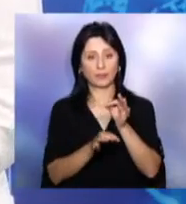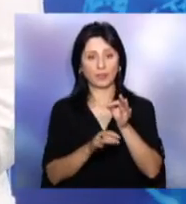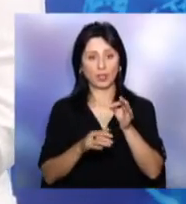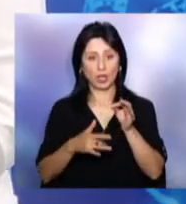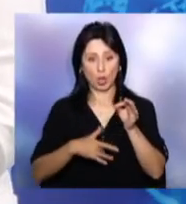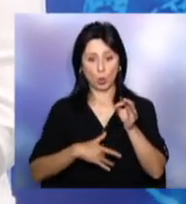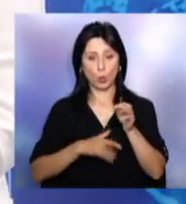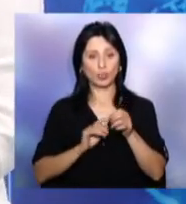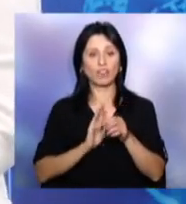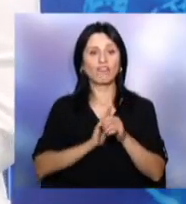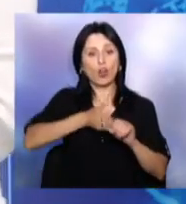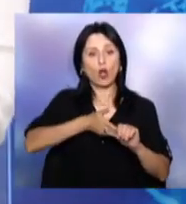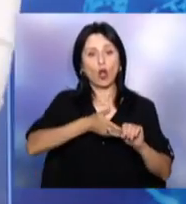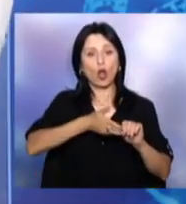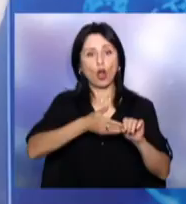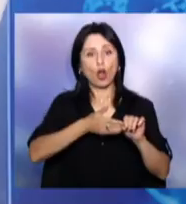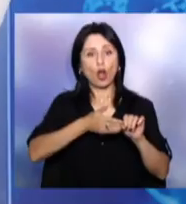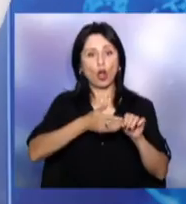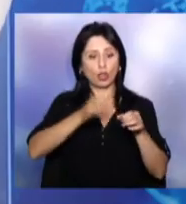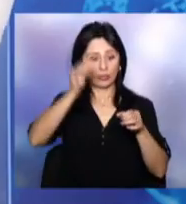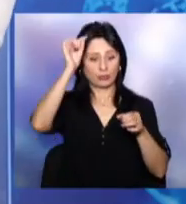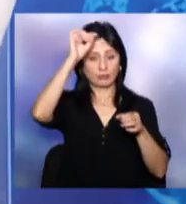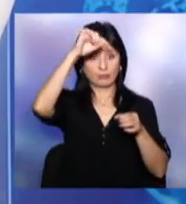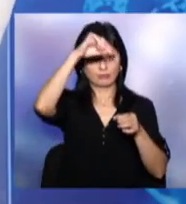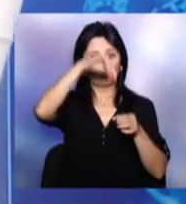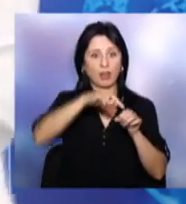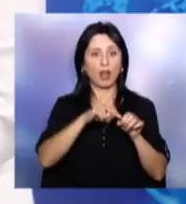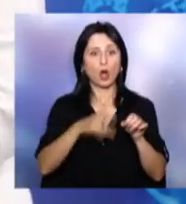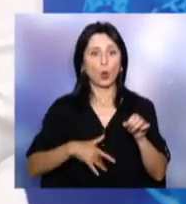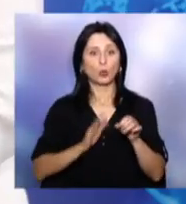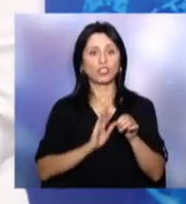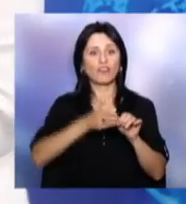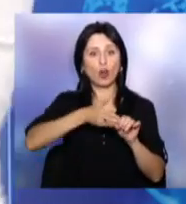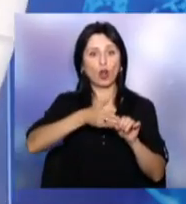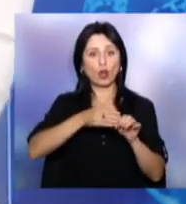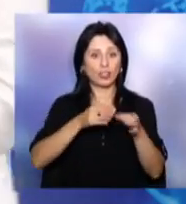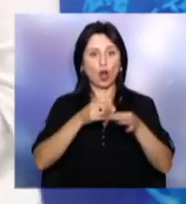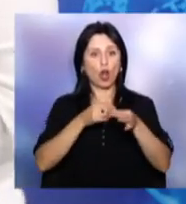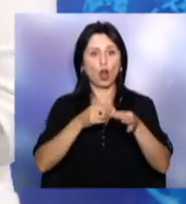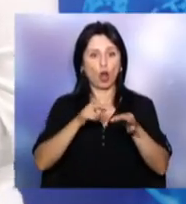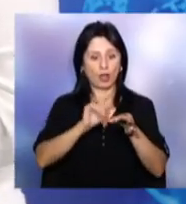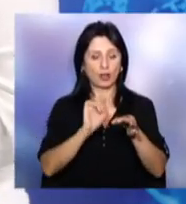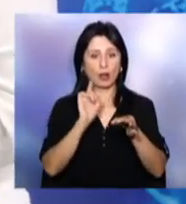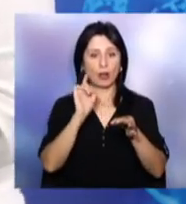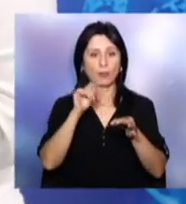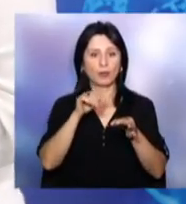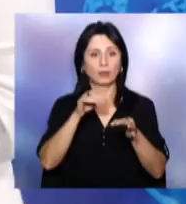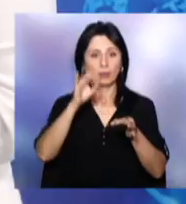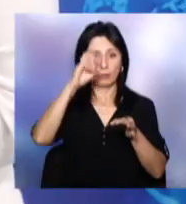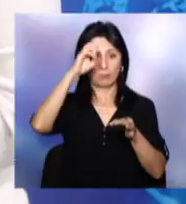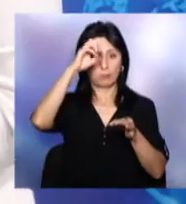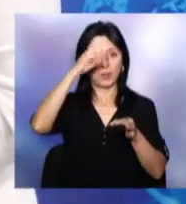კუჭთან შესასვლელში საყლაპავ მილს აქვს სპინქტერი, რომელიც არეგულირებს დამჭერი რგოლი, რომელიც